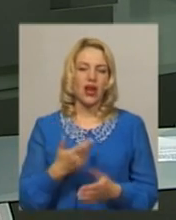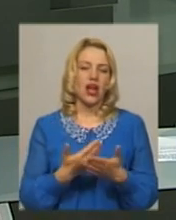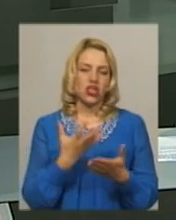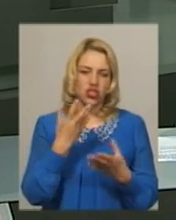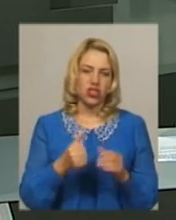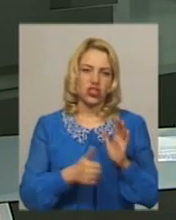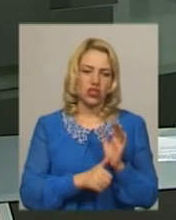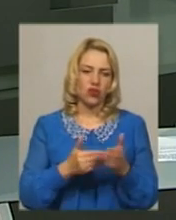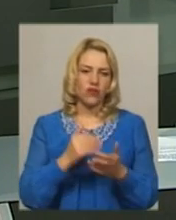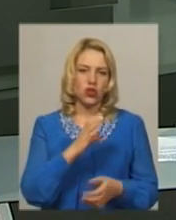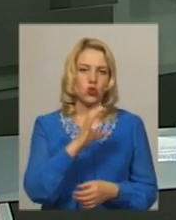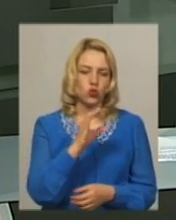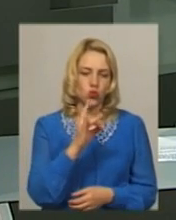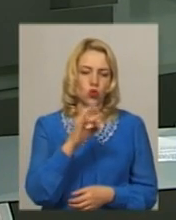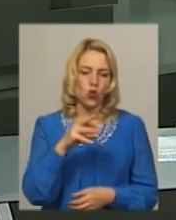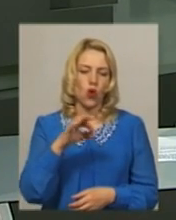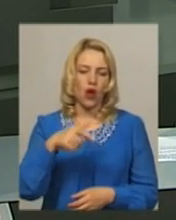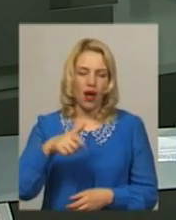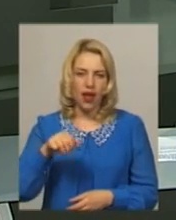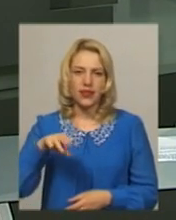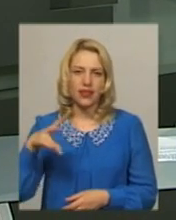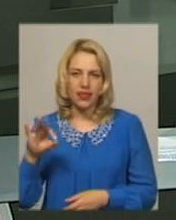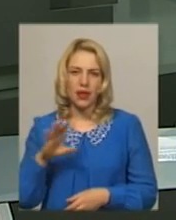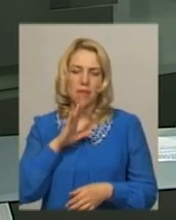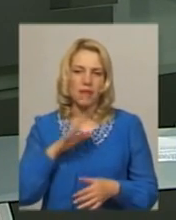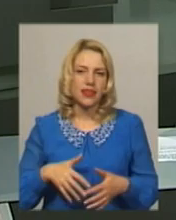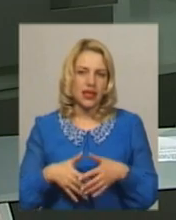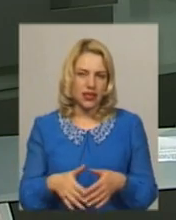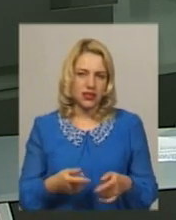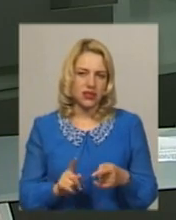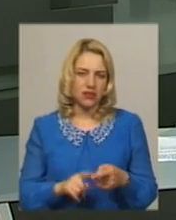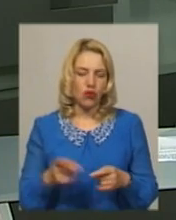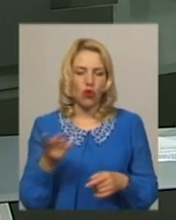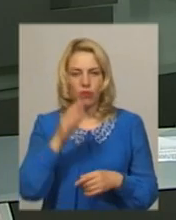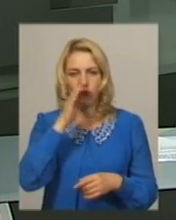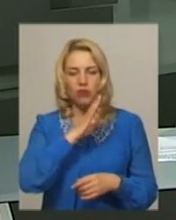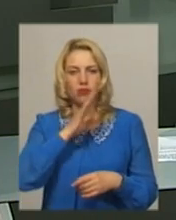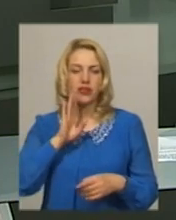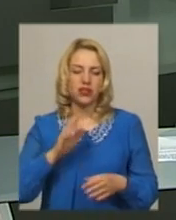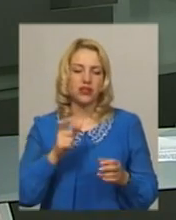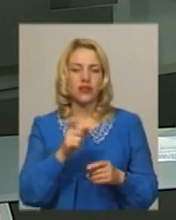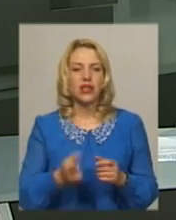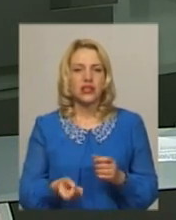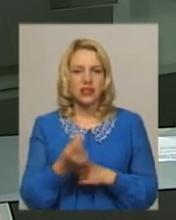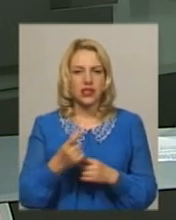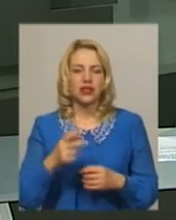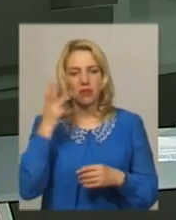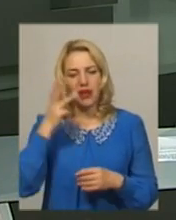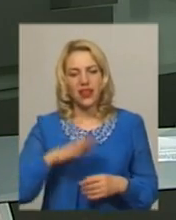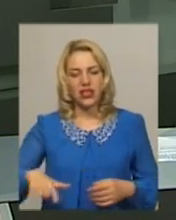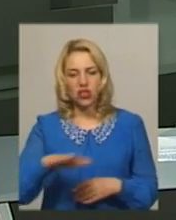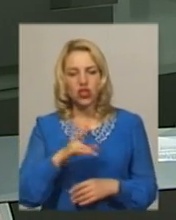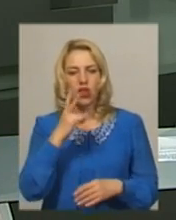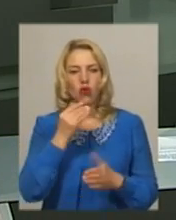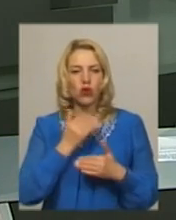материнства. Їм по 1 і 2 роки. Обоє їхніх батьків – жителі Хмельниччини, однак вони останніх 8 років не